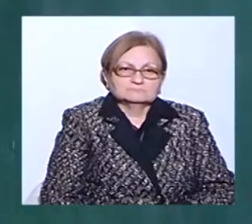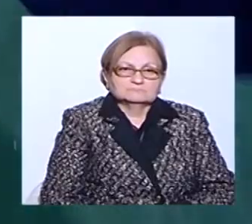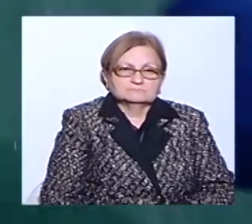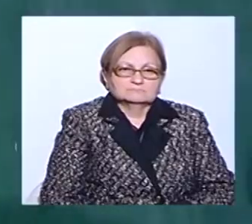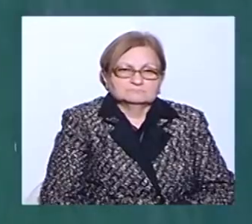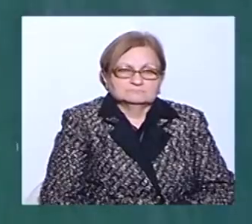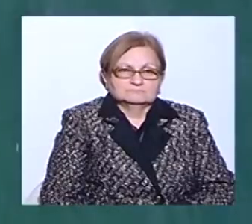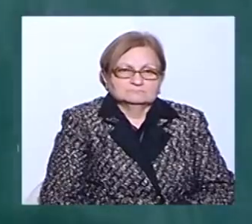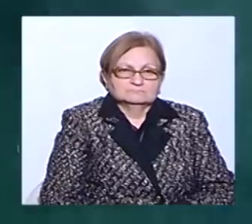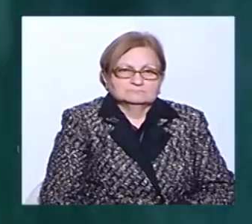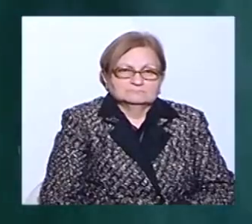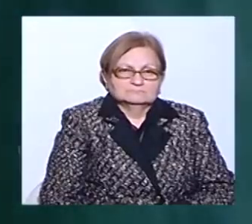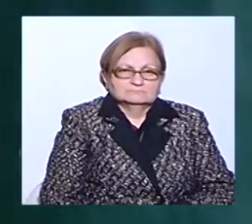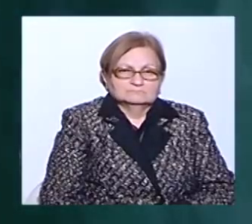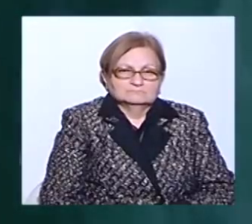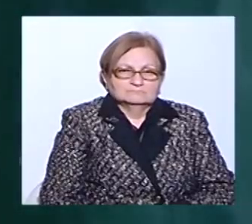Otchi,